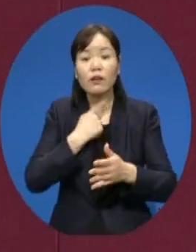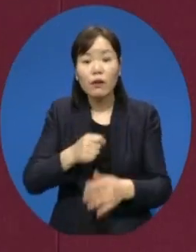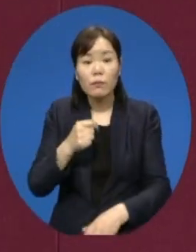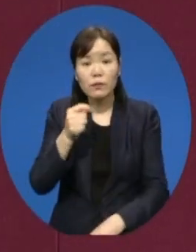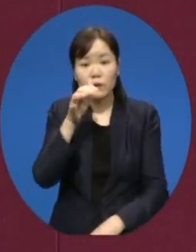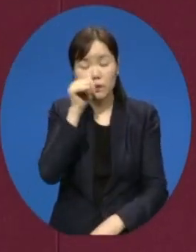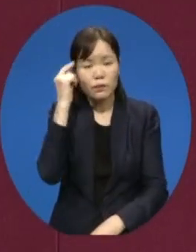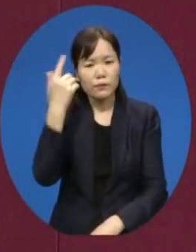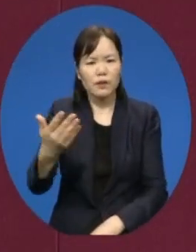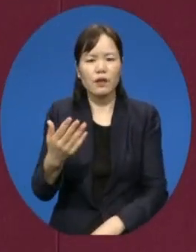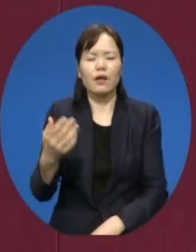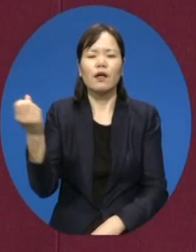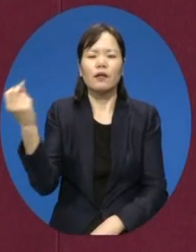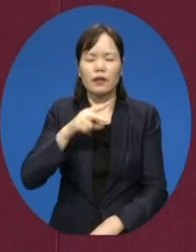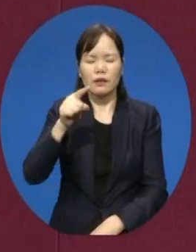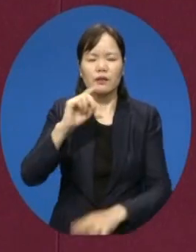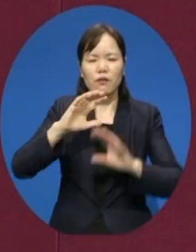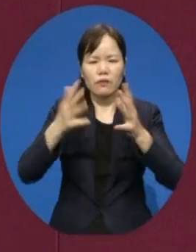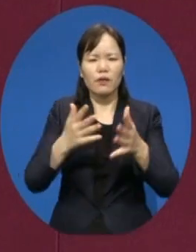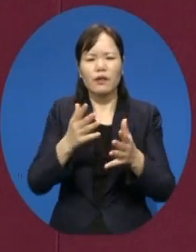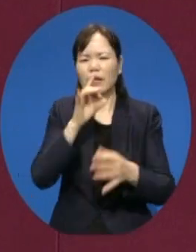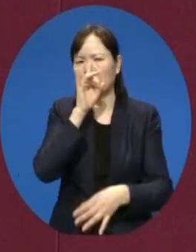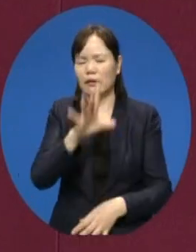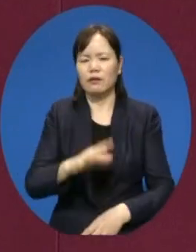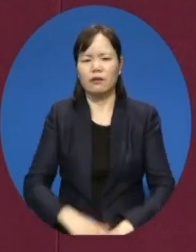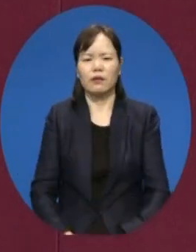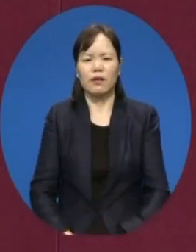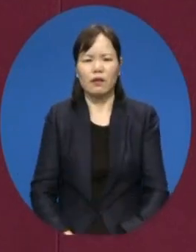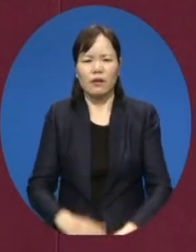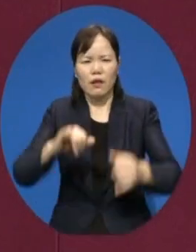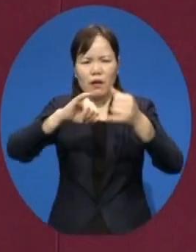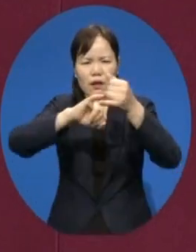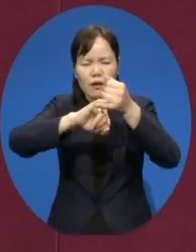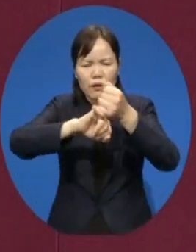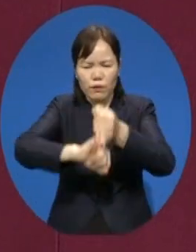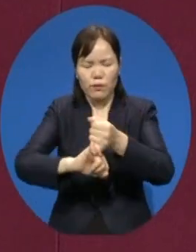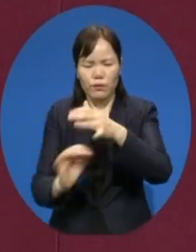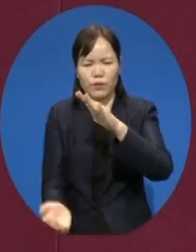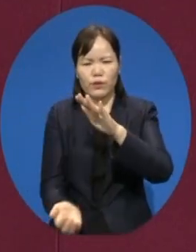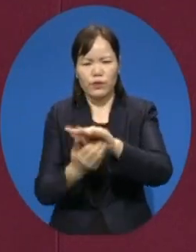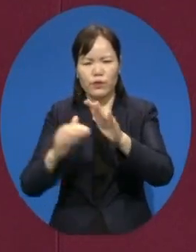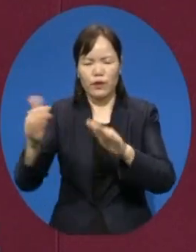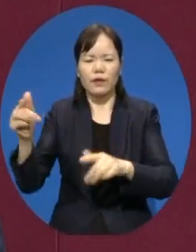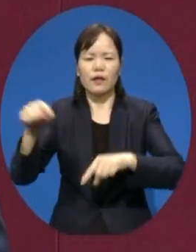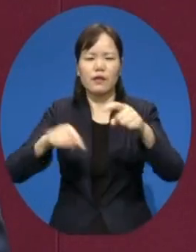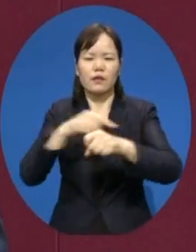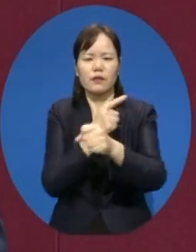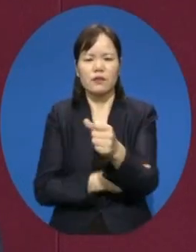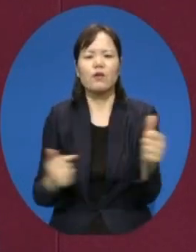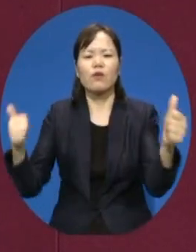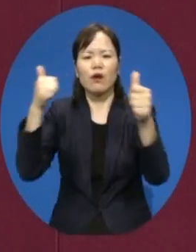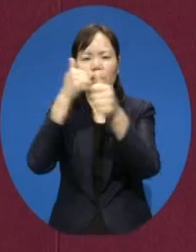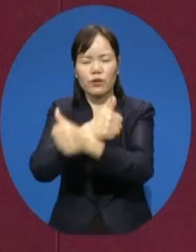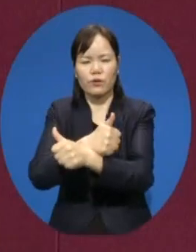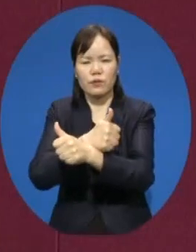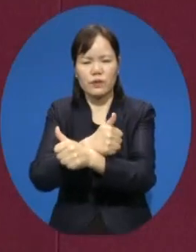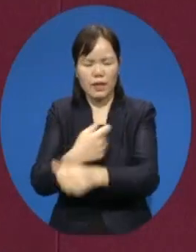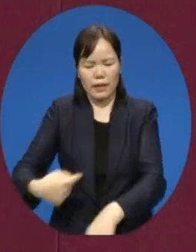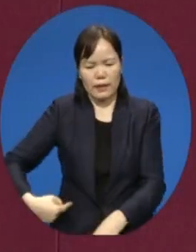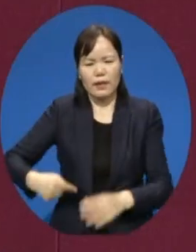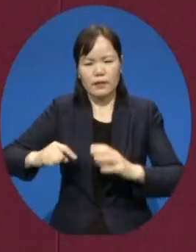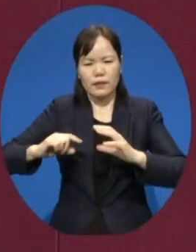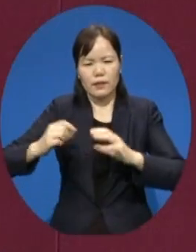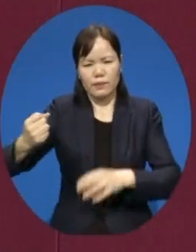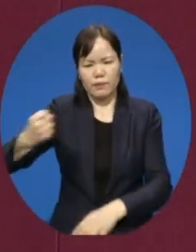두 번 다시 이런 나라 겪어서는 안 됩니다. 기필코 이뤄내야 할 정권교체, 이 양심 세력,